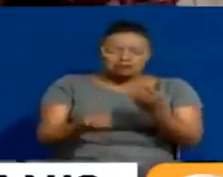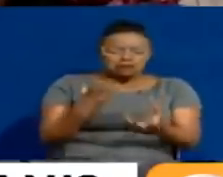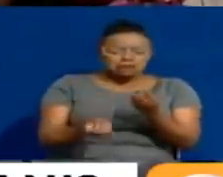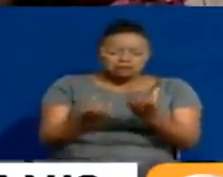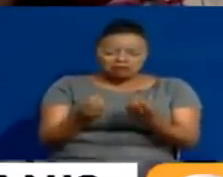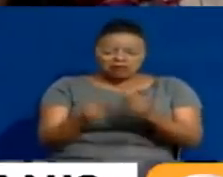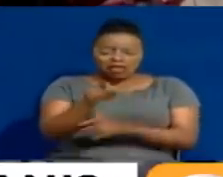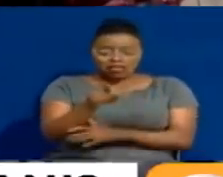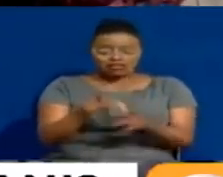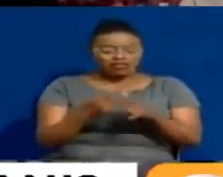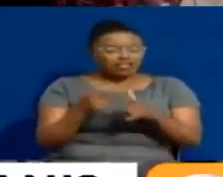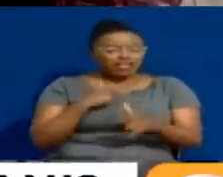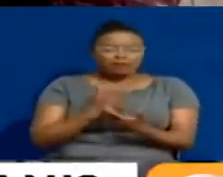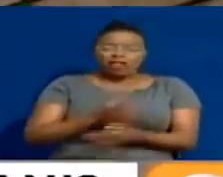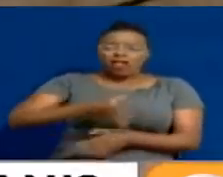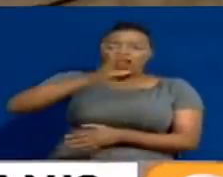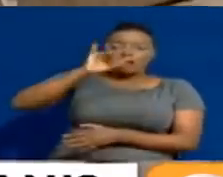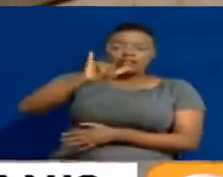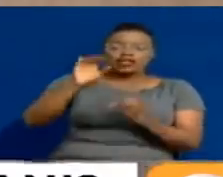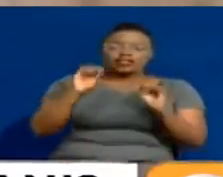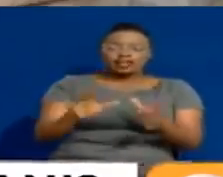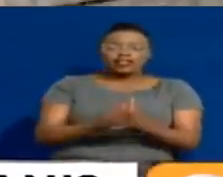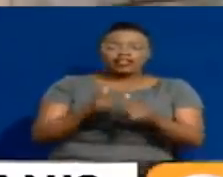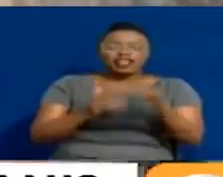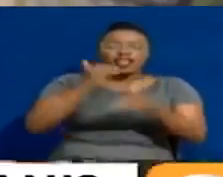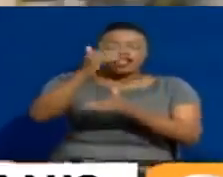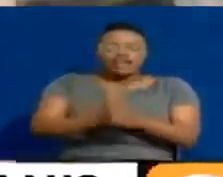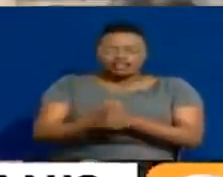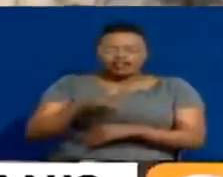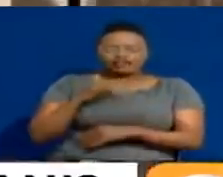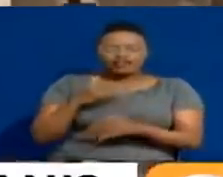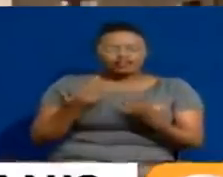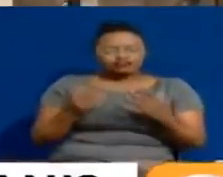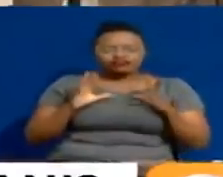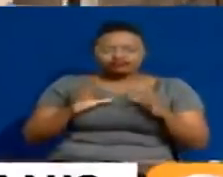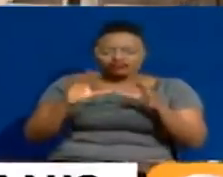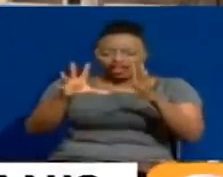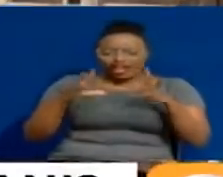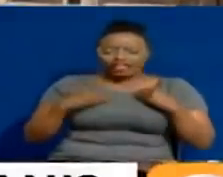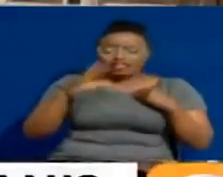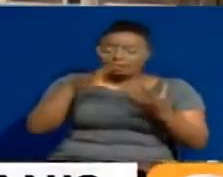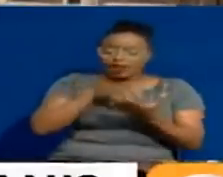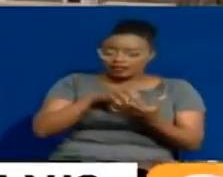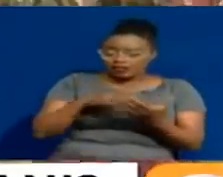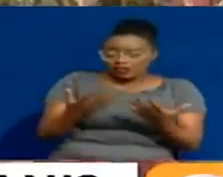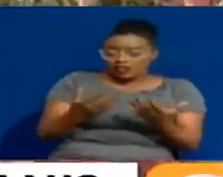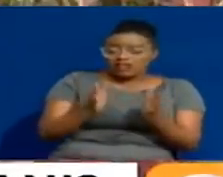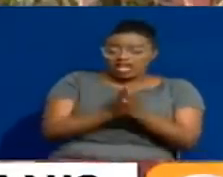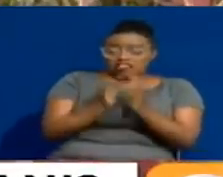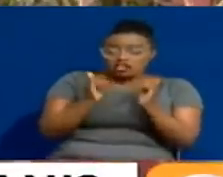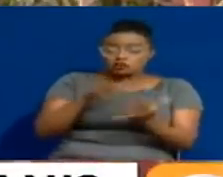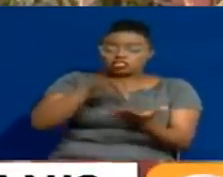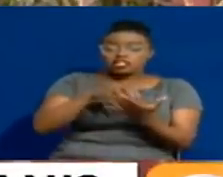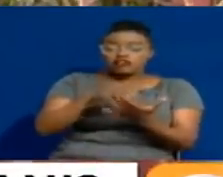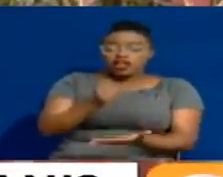and I never took those things. Baadaye alipiga moyo konde na kuikubali hali yake mpya, na